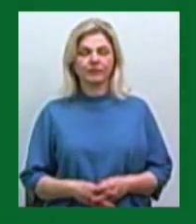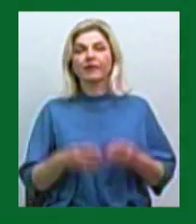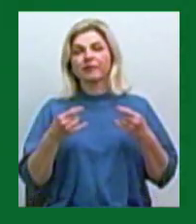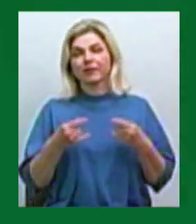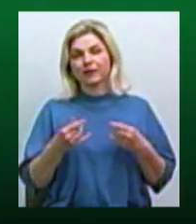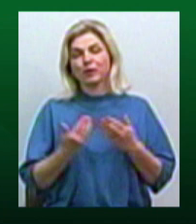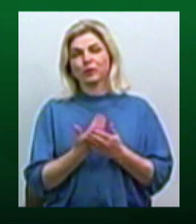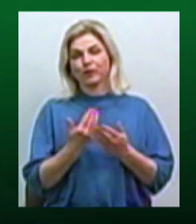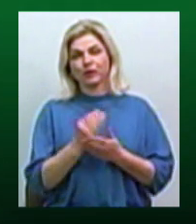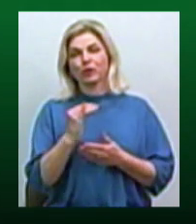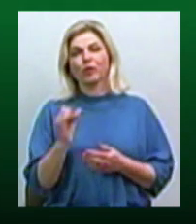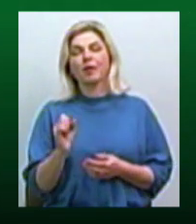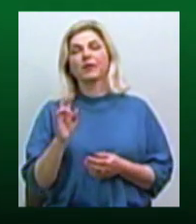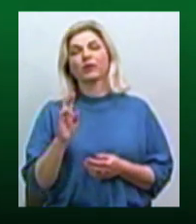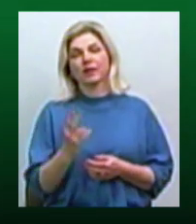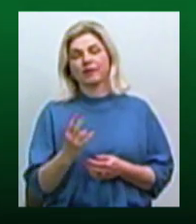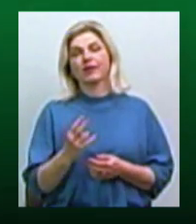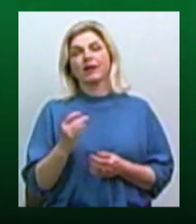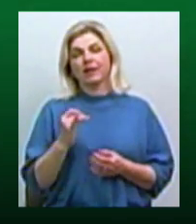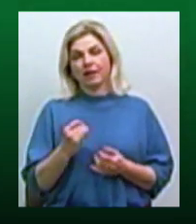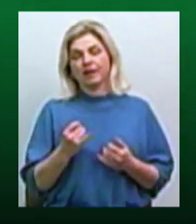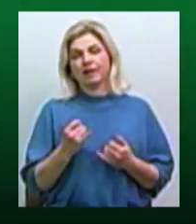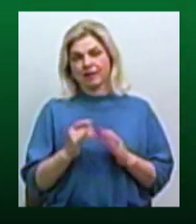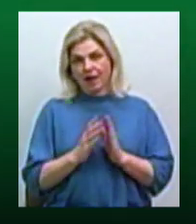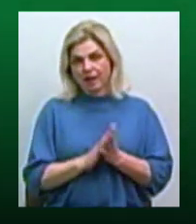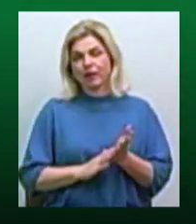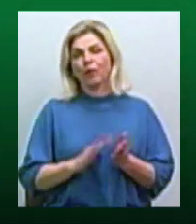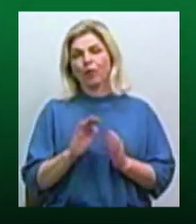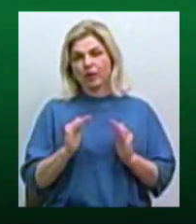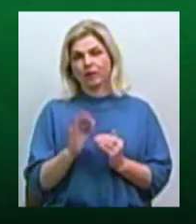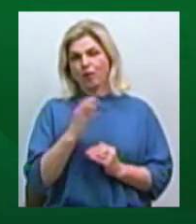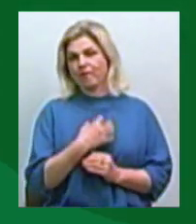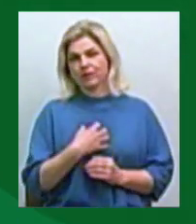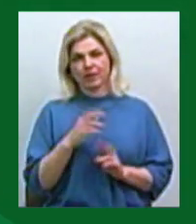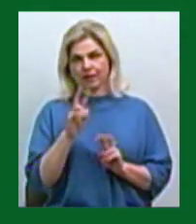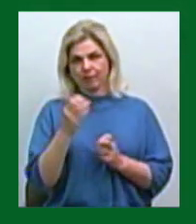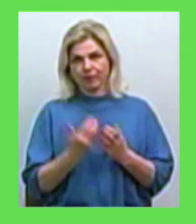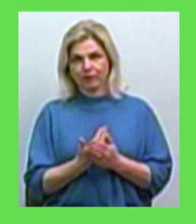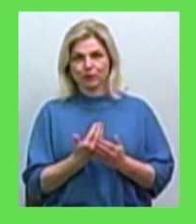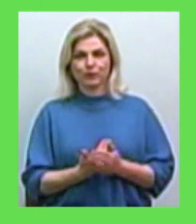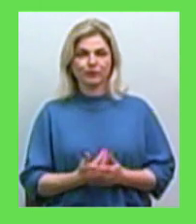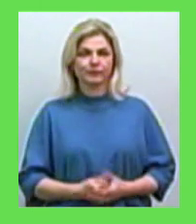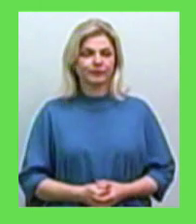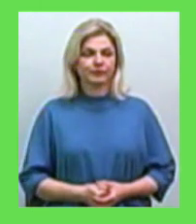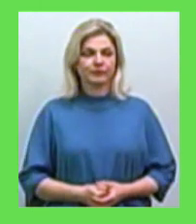ефірі новини на Я Миколаїв. В студії працює Валентина Гурова. Далі коротко про основні теми випуску.